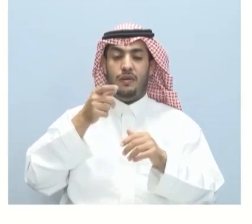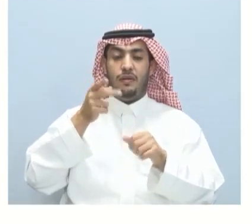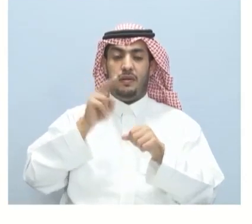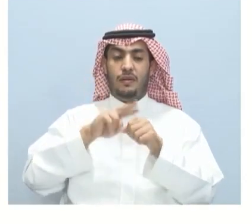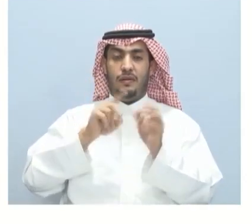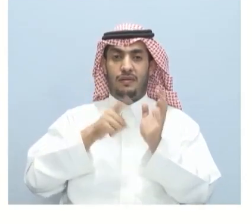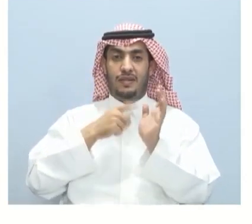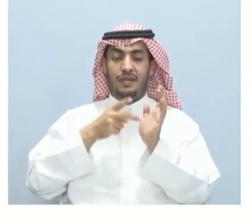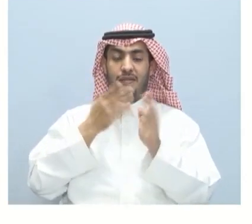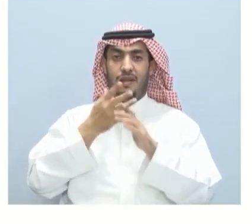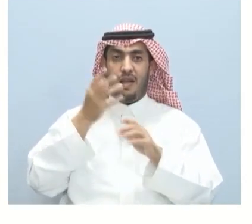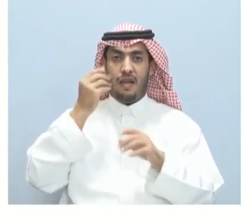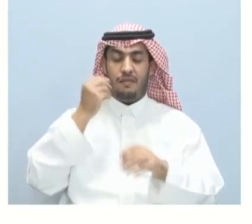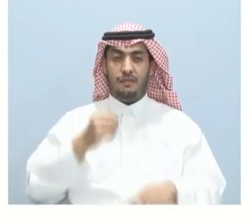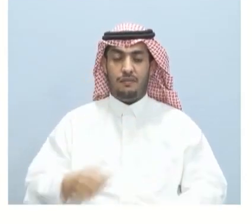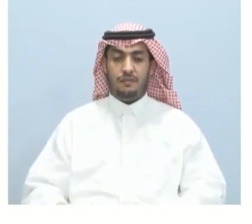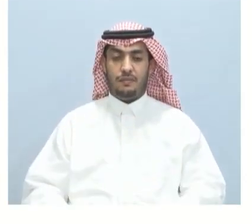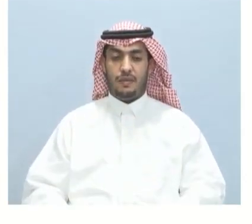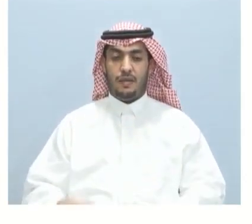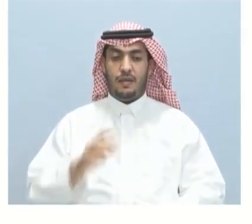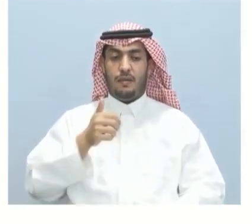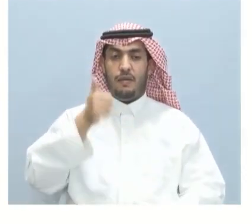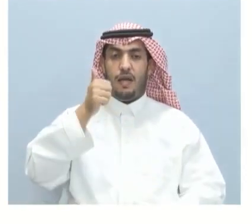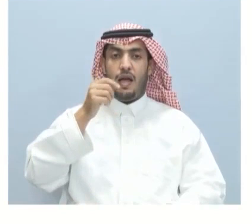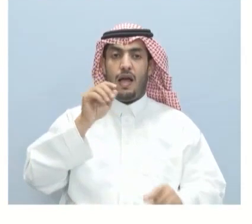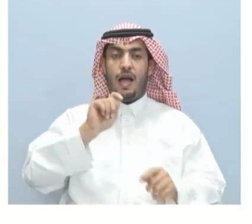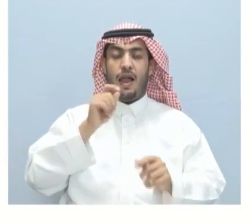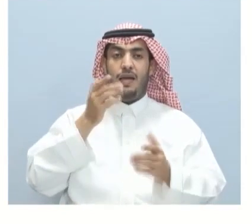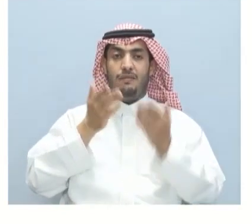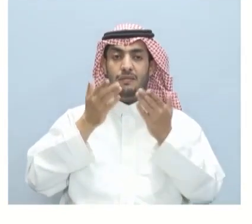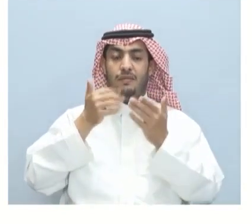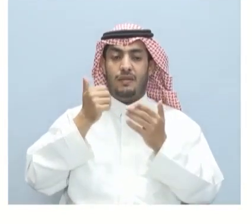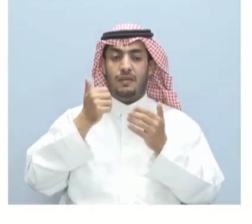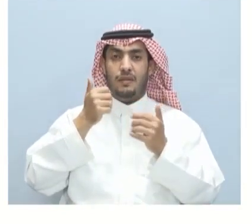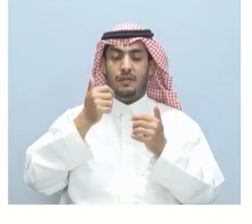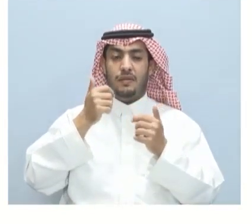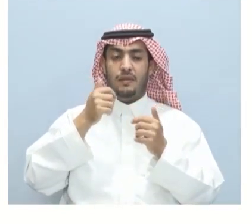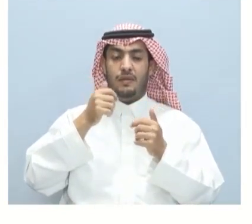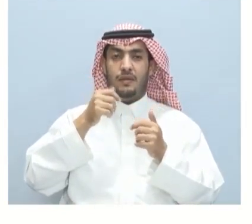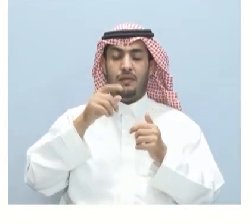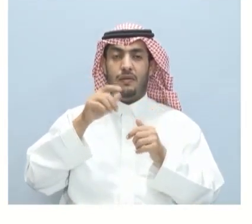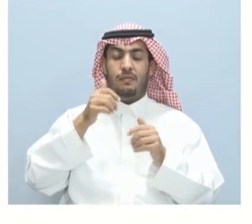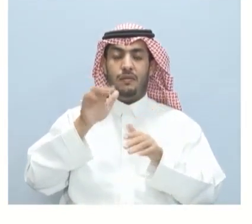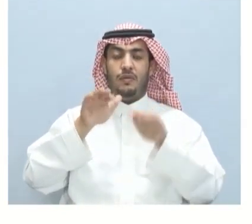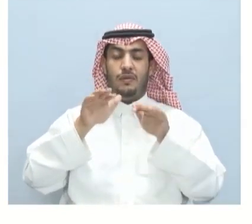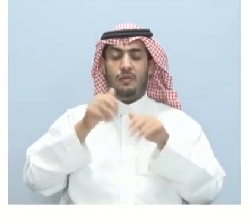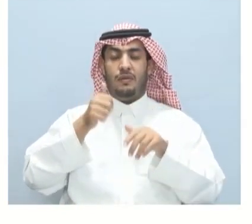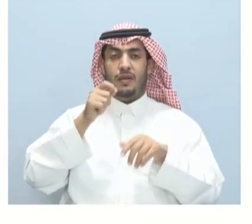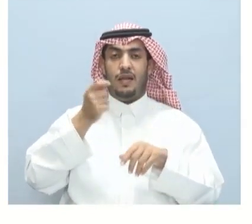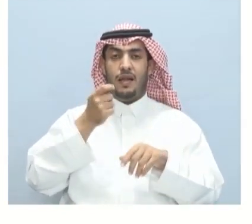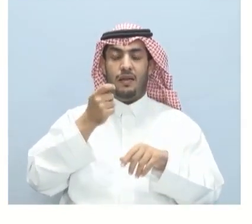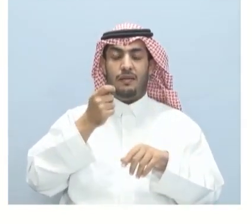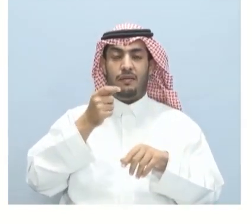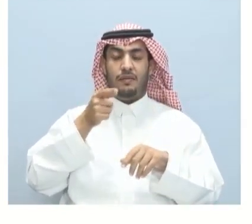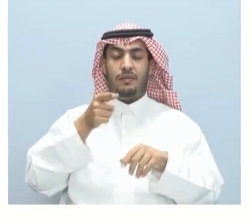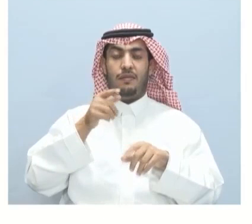اكثر من مره حتى تحفظه معانا كيف نجعل القلم يدور اذا الان لاحظ هذه كيف تتزن او يتزن القلم